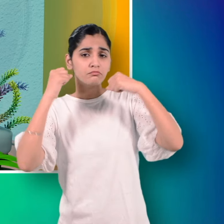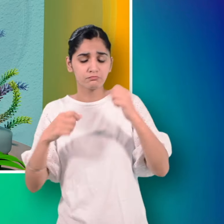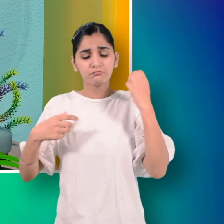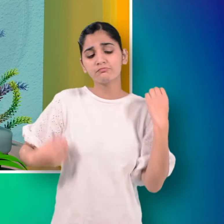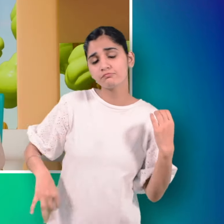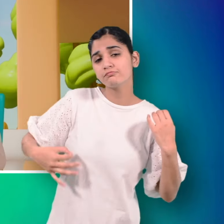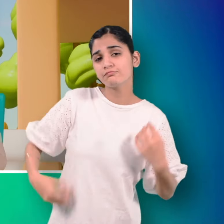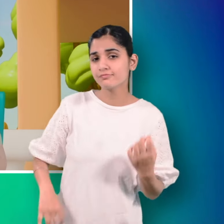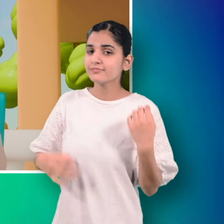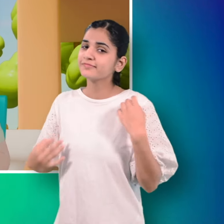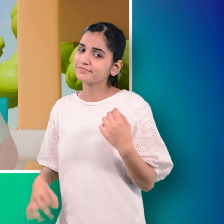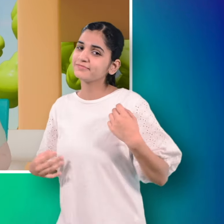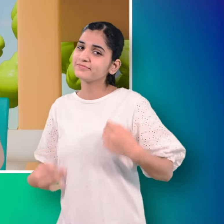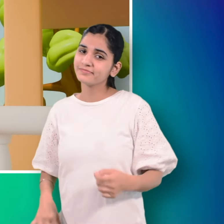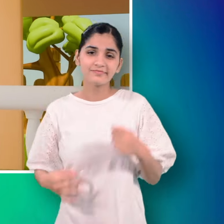बेबी